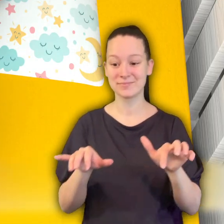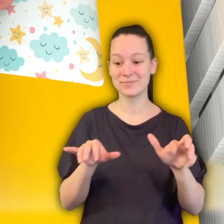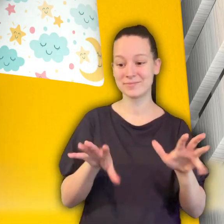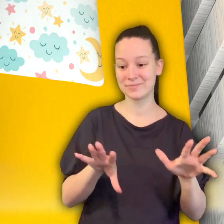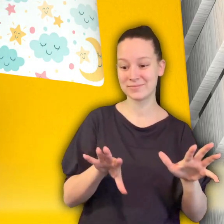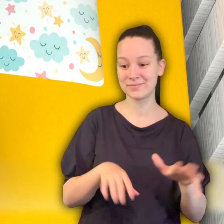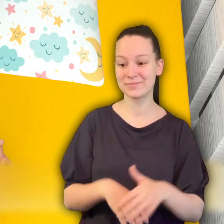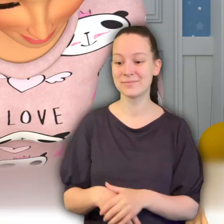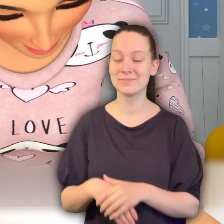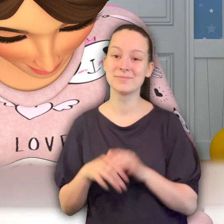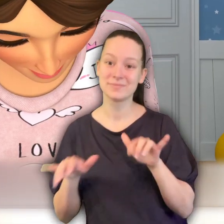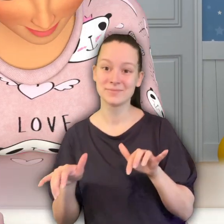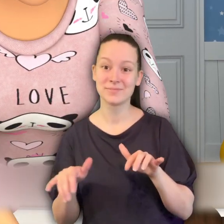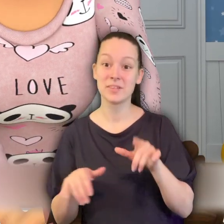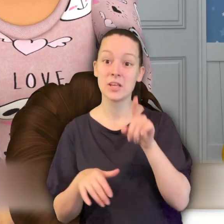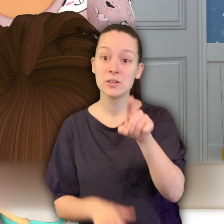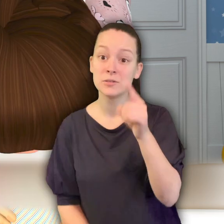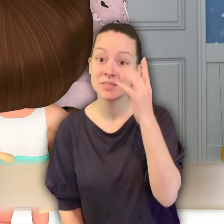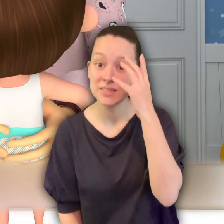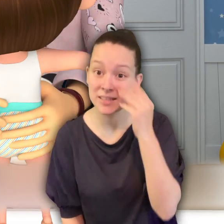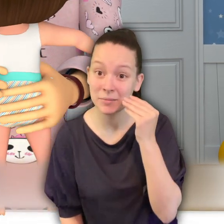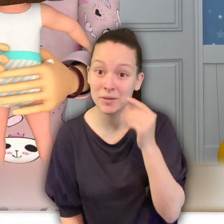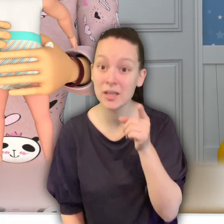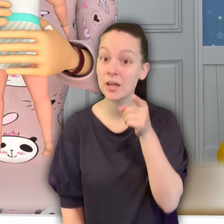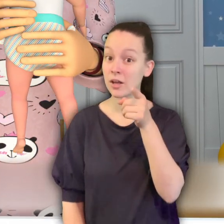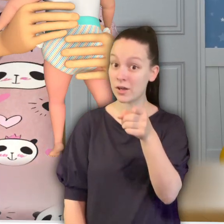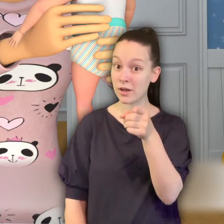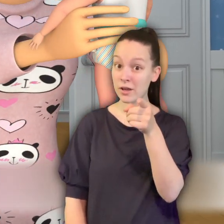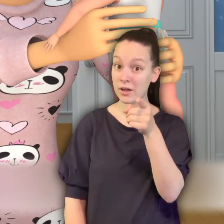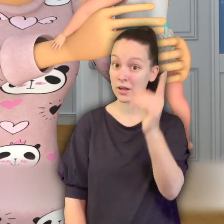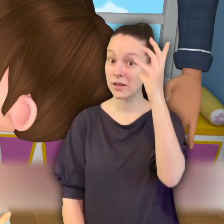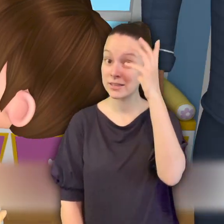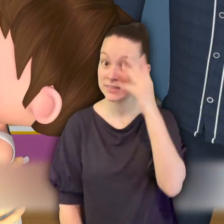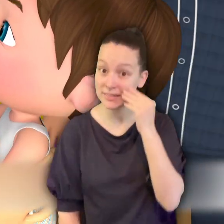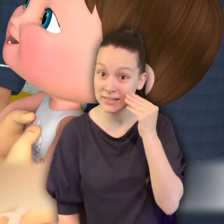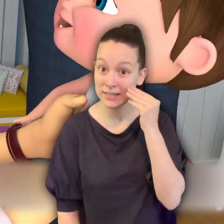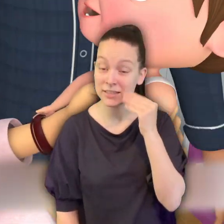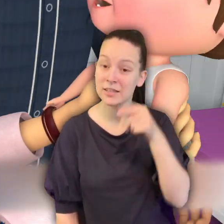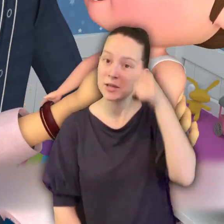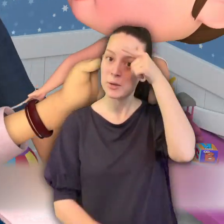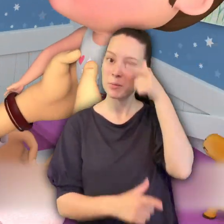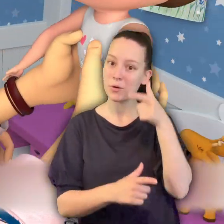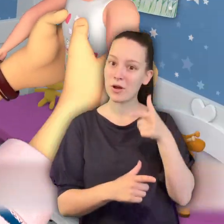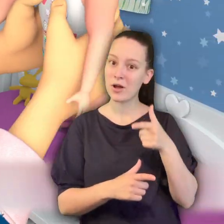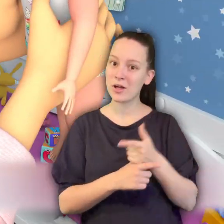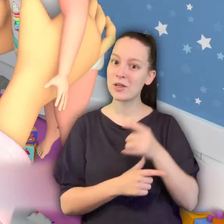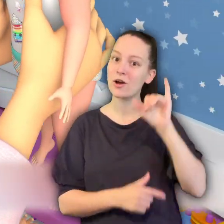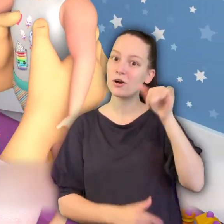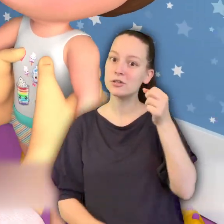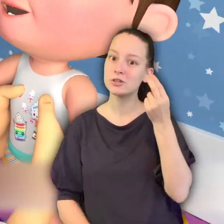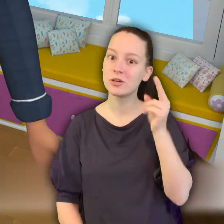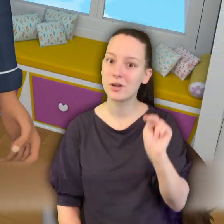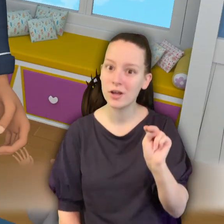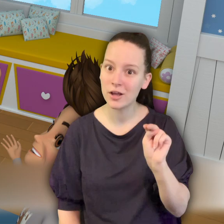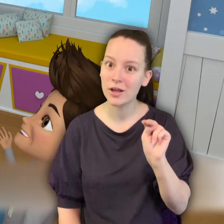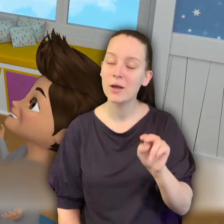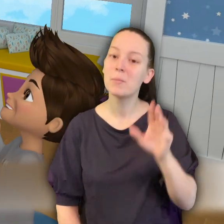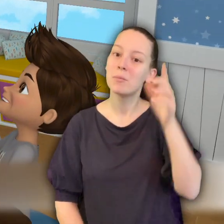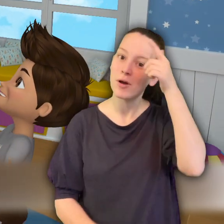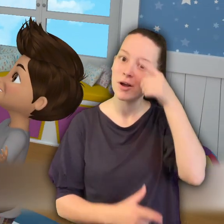DING DONG ARE YOU SLEEPING? ARE YOU SLEEPING? BROTHER JOHN